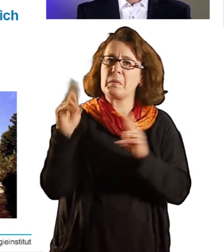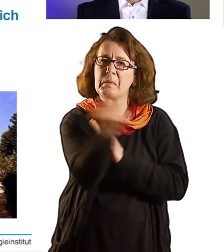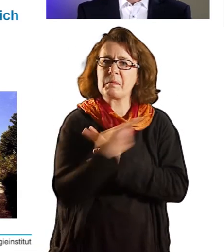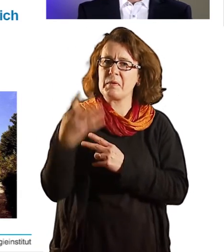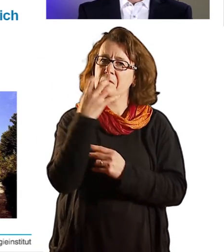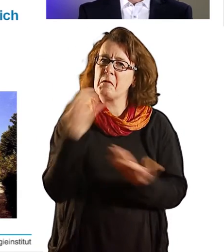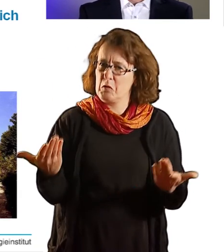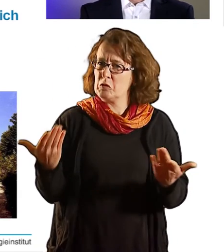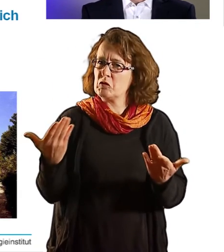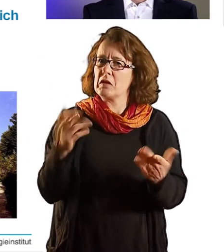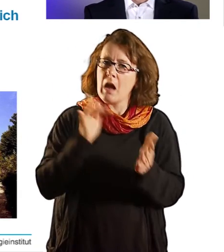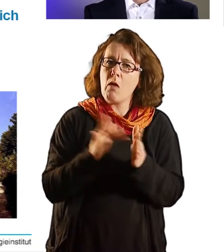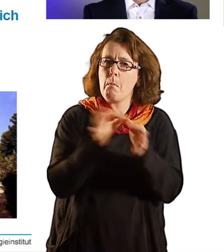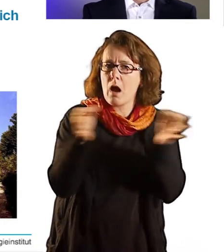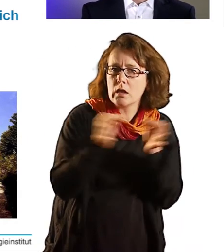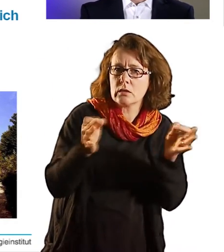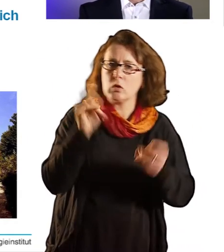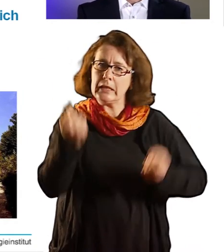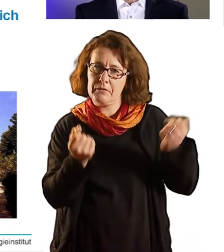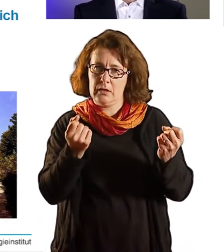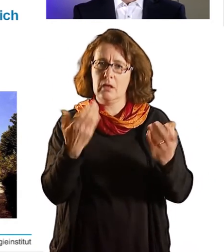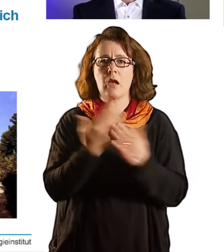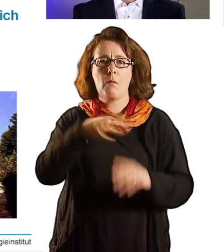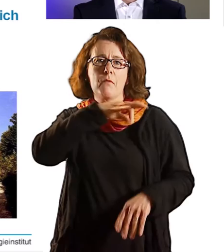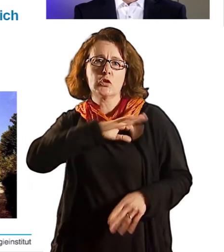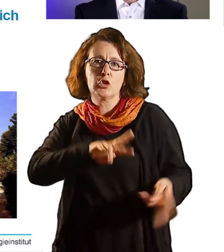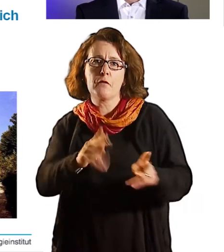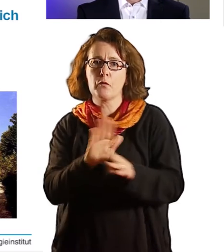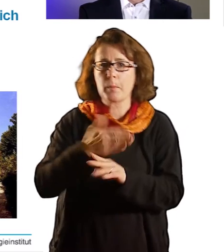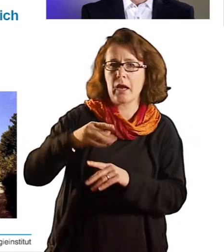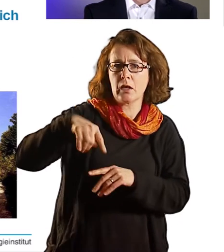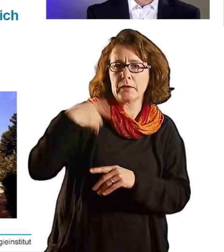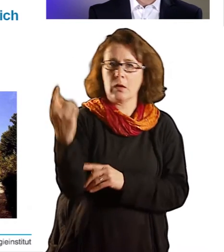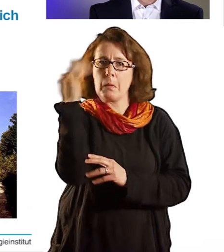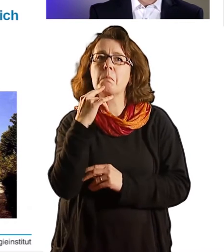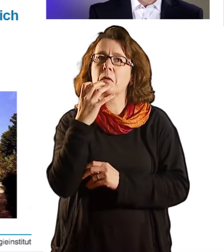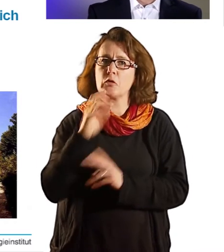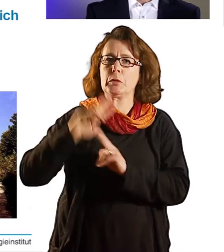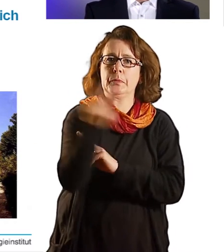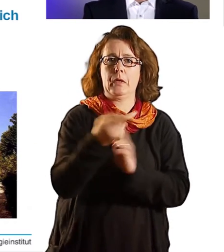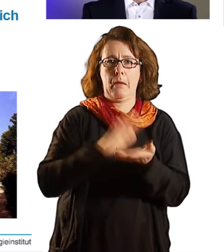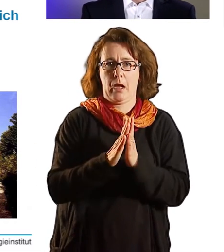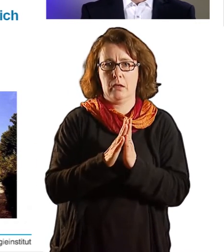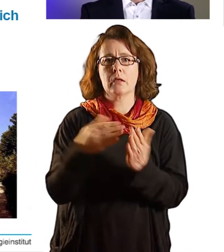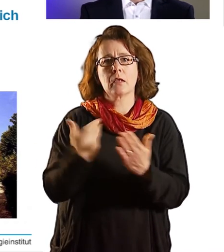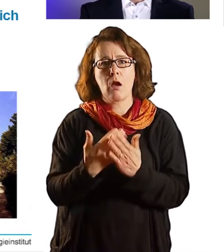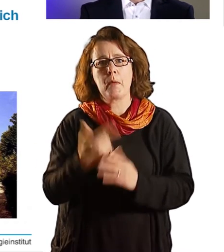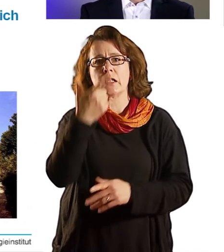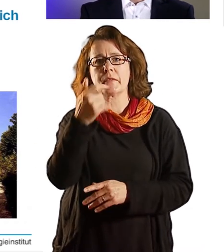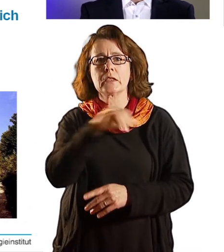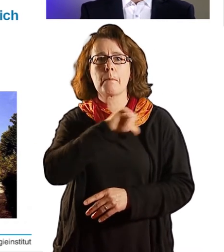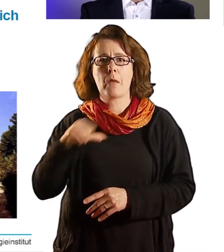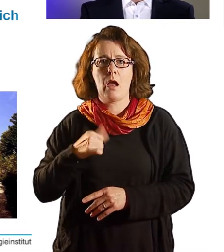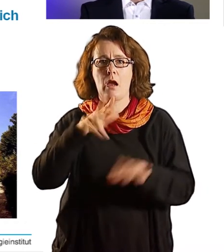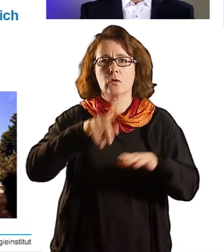Einheitlichkeit von Maßen und Gewichten setzte sich jedoch in den Jahren nach der Französischen Revolution zunehmend durch. Und am 20. Mai